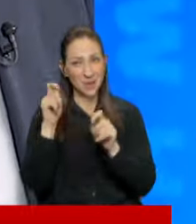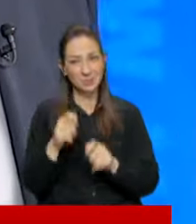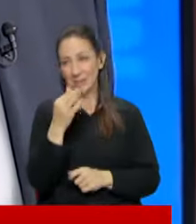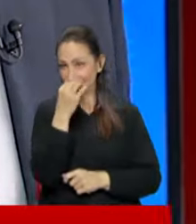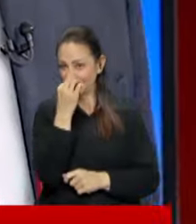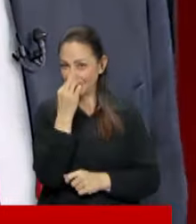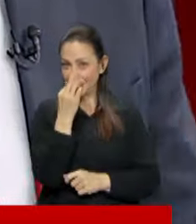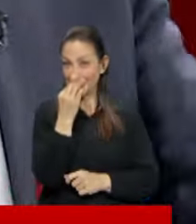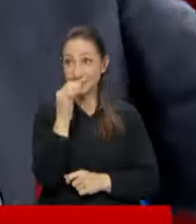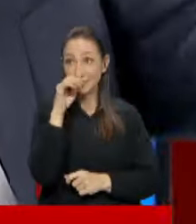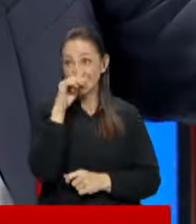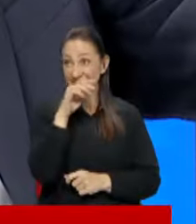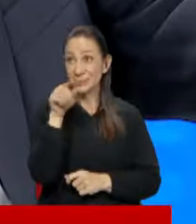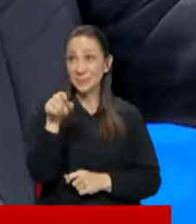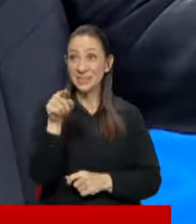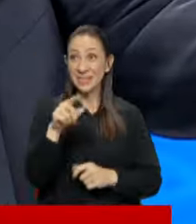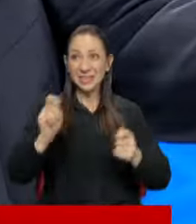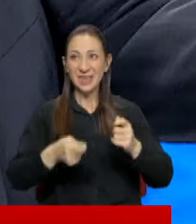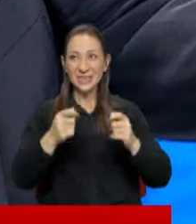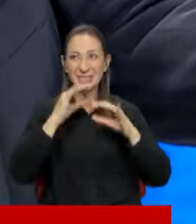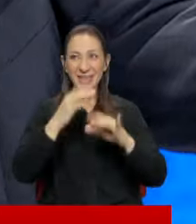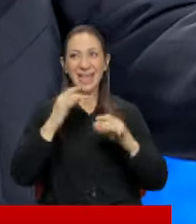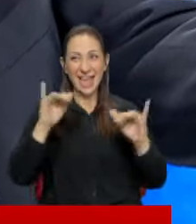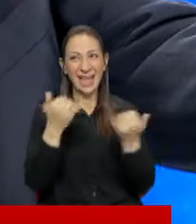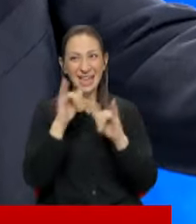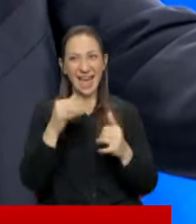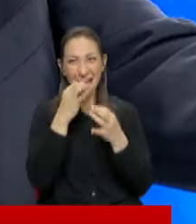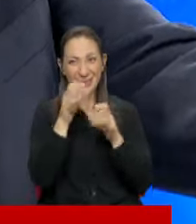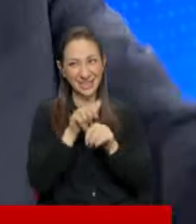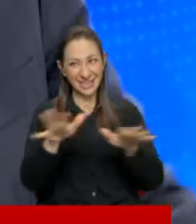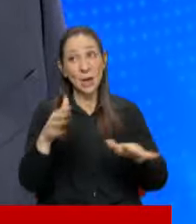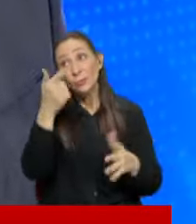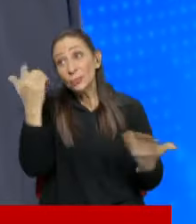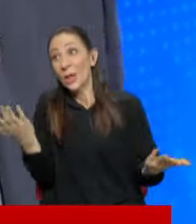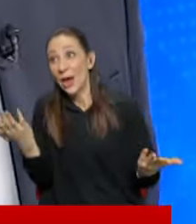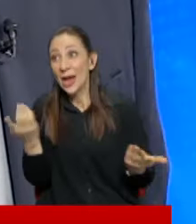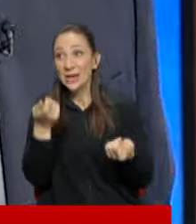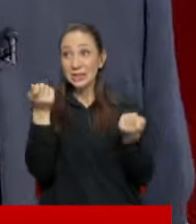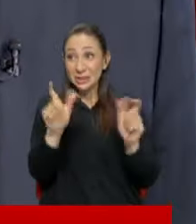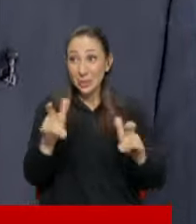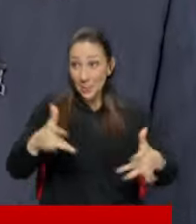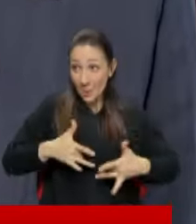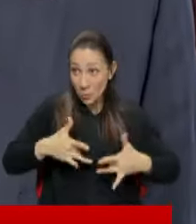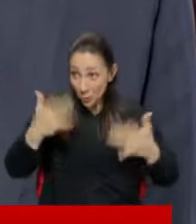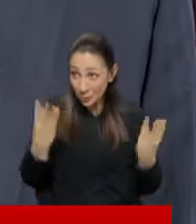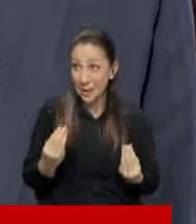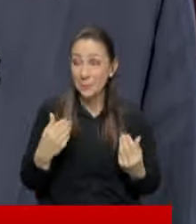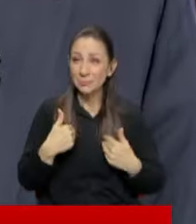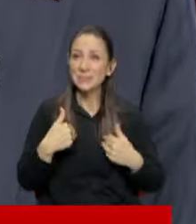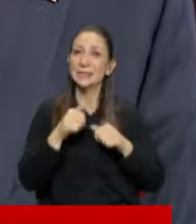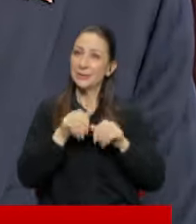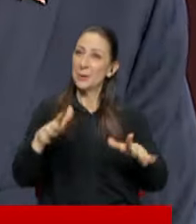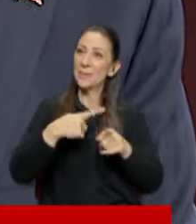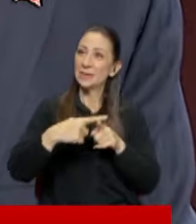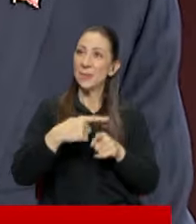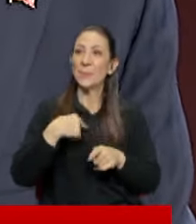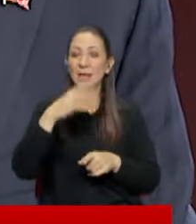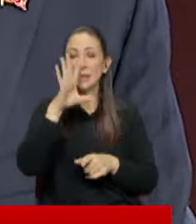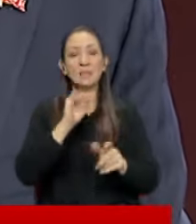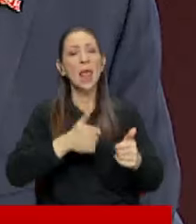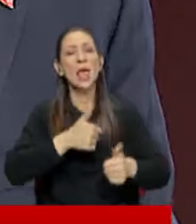yapacağız. Tabii. Burada da siz verirsiniz. Davullu zurnalı çarları. O güzel olur yani. Umarız. Yani tabii. İşçi eğer memnun olursa evet. Biz de o haberi paylaşırız. Ben hiç